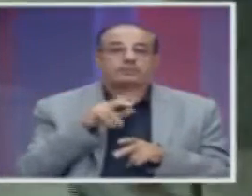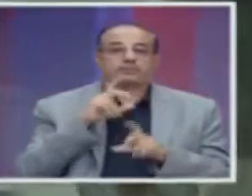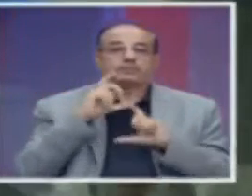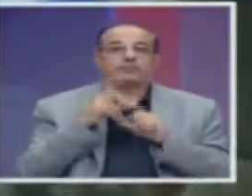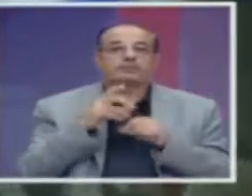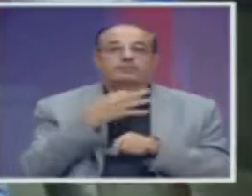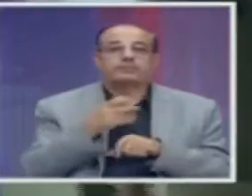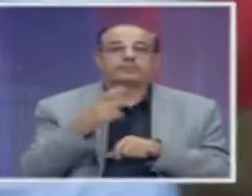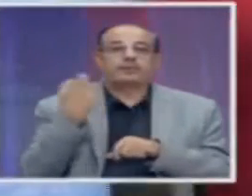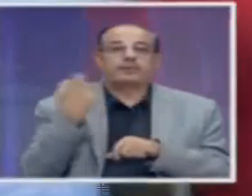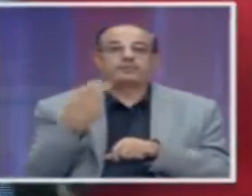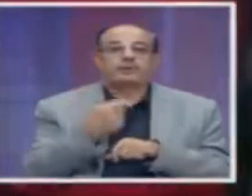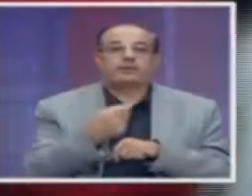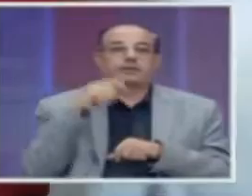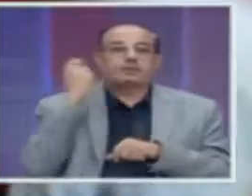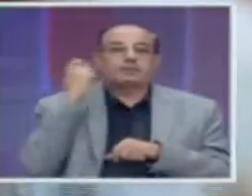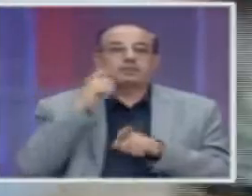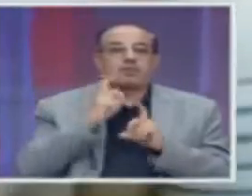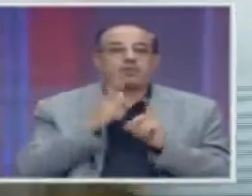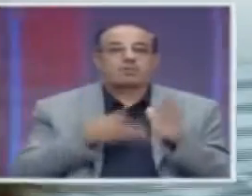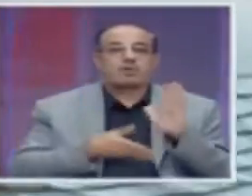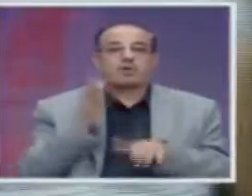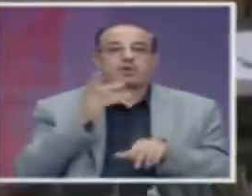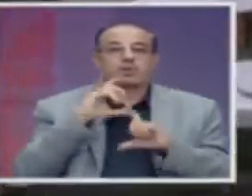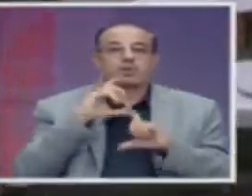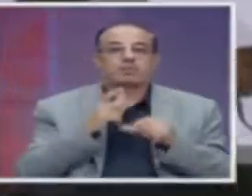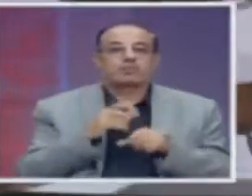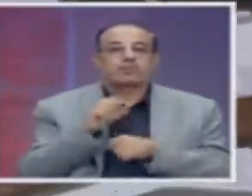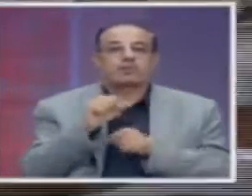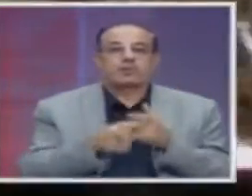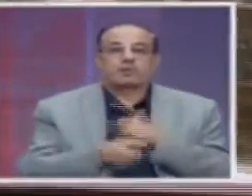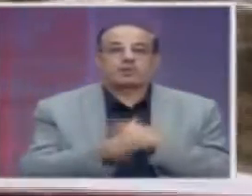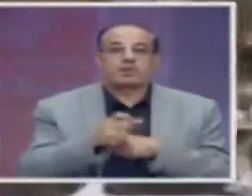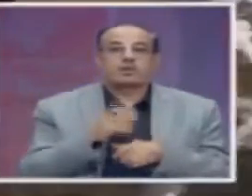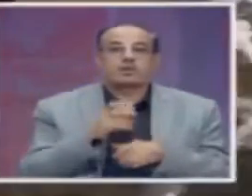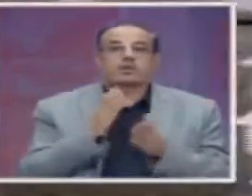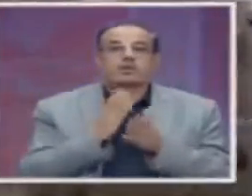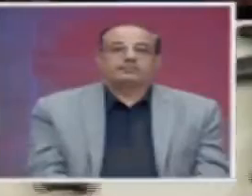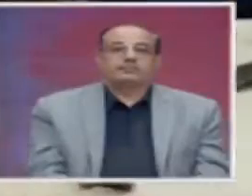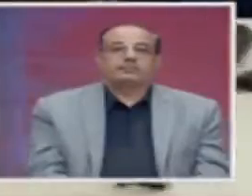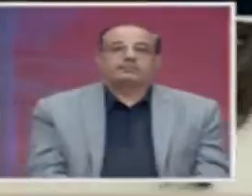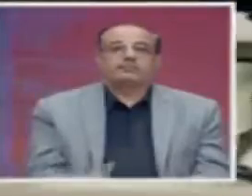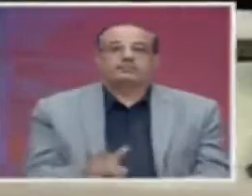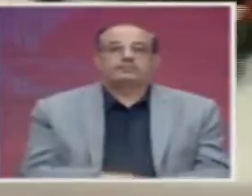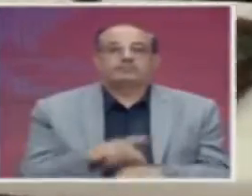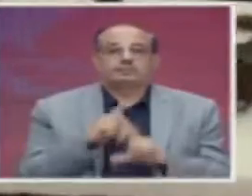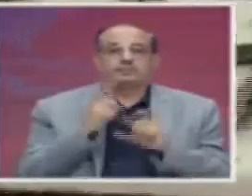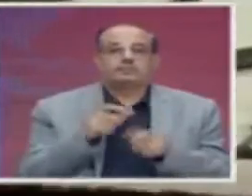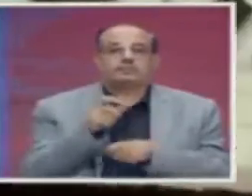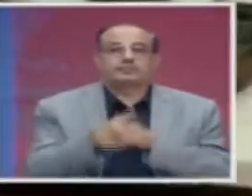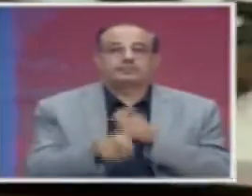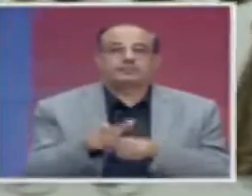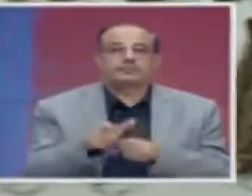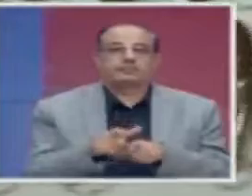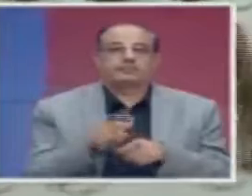ضبط 355 متهما وضبط معهم أسلحة نارية ومواد مخدرة. وفي مجال ضبط الأسلحة